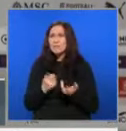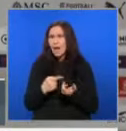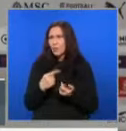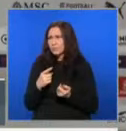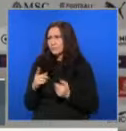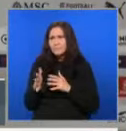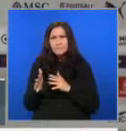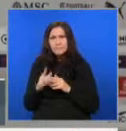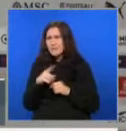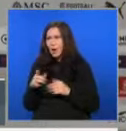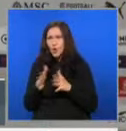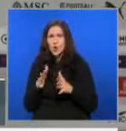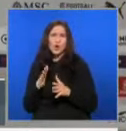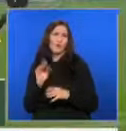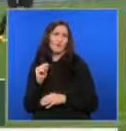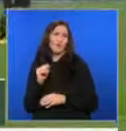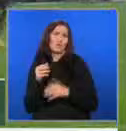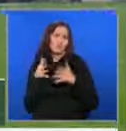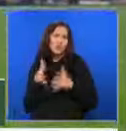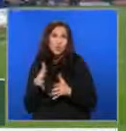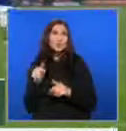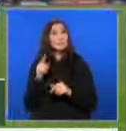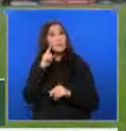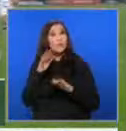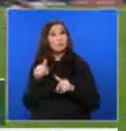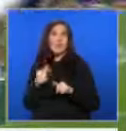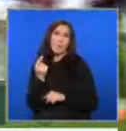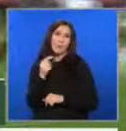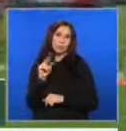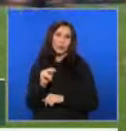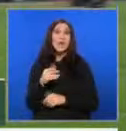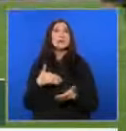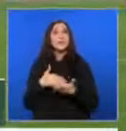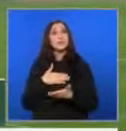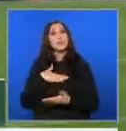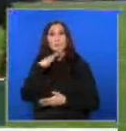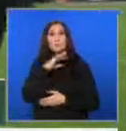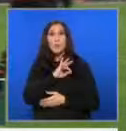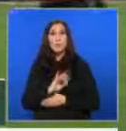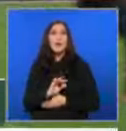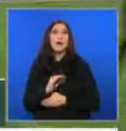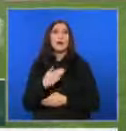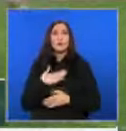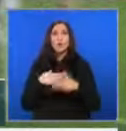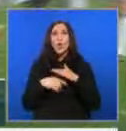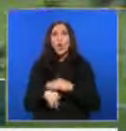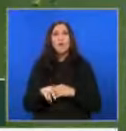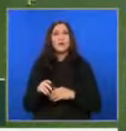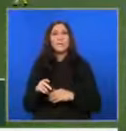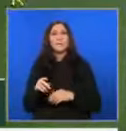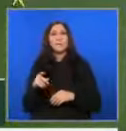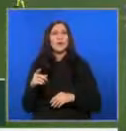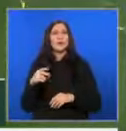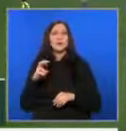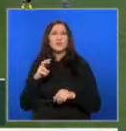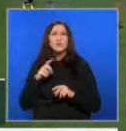злословиха. Предполагам, че сега ще говорят по-малко. За да се стигне до победата, с головете си допринесоха Черби и Тюрам. Към края на срещата Томори